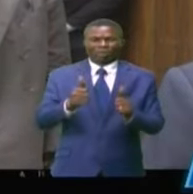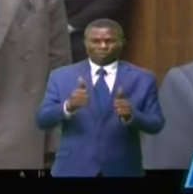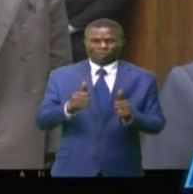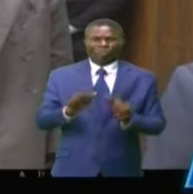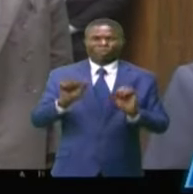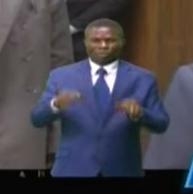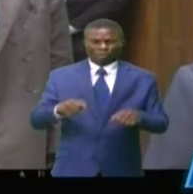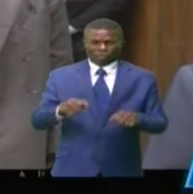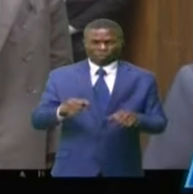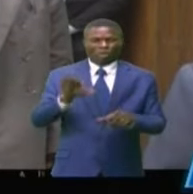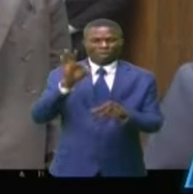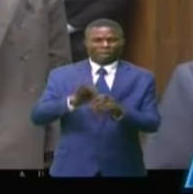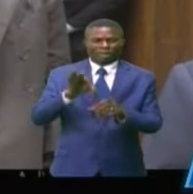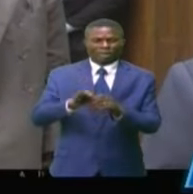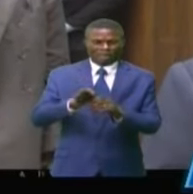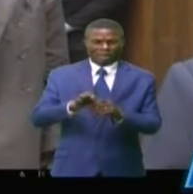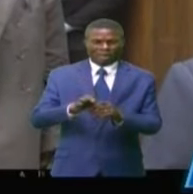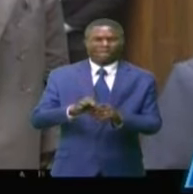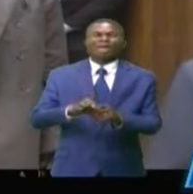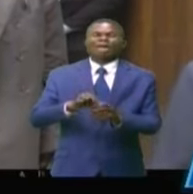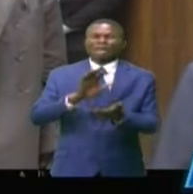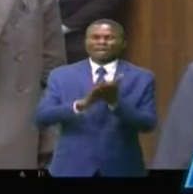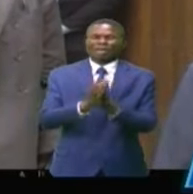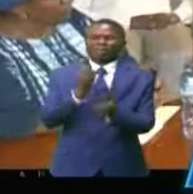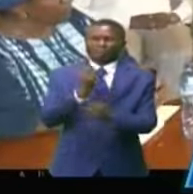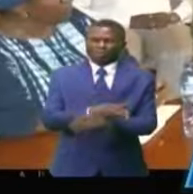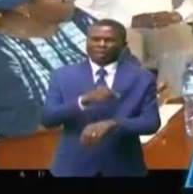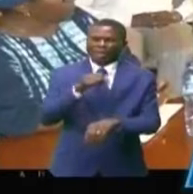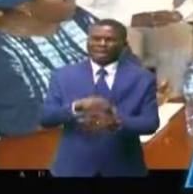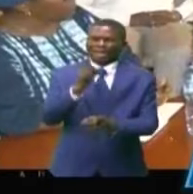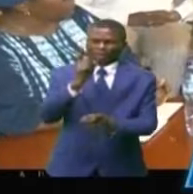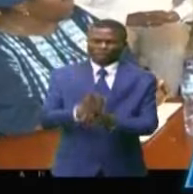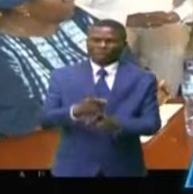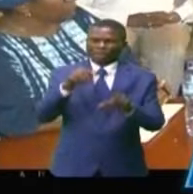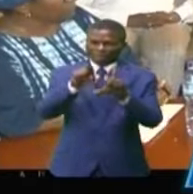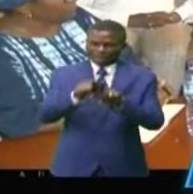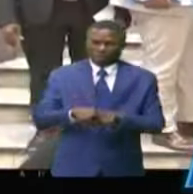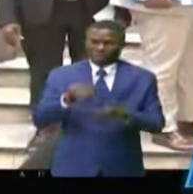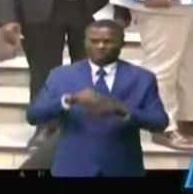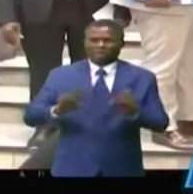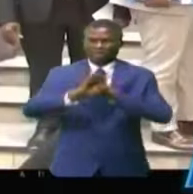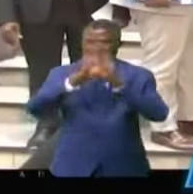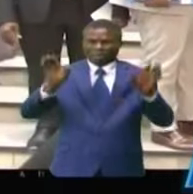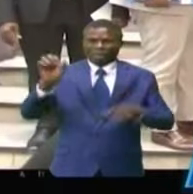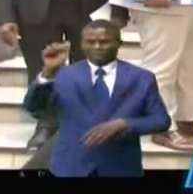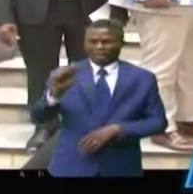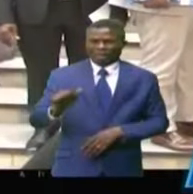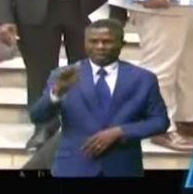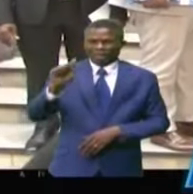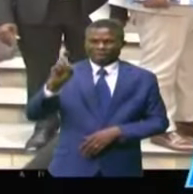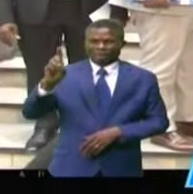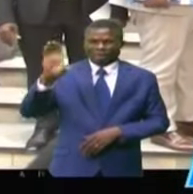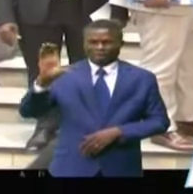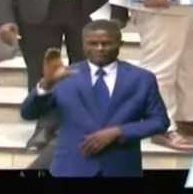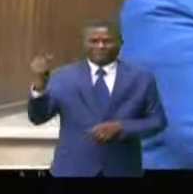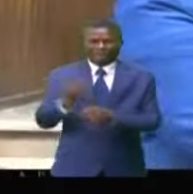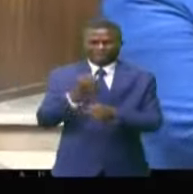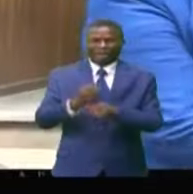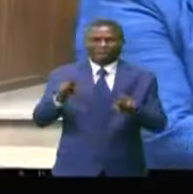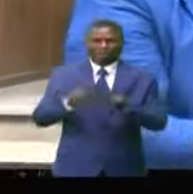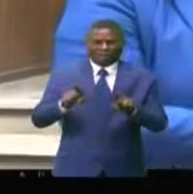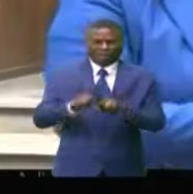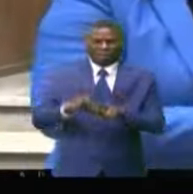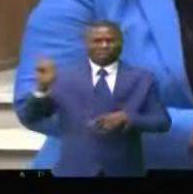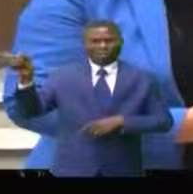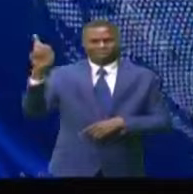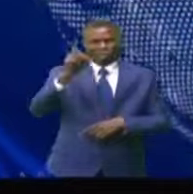tenir les élections à temps et dans la transparence. La SADEC effectue la même mission à travers tous ses pays membres en plein